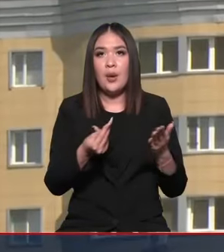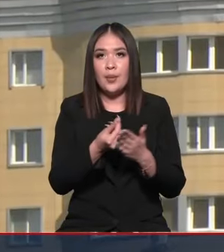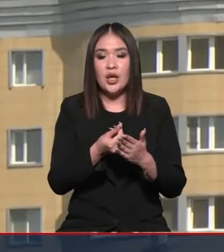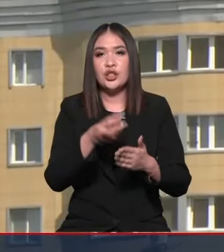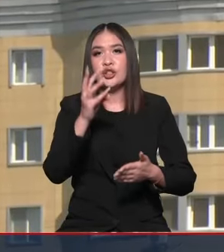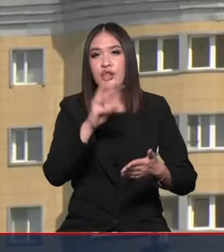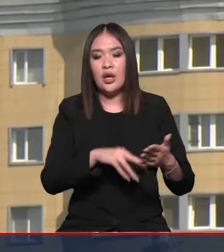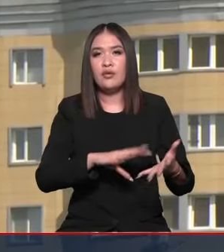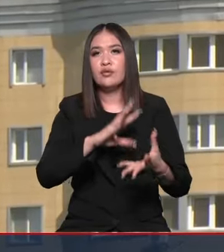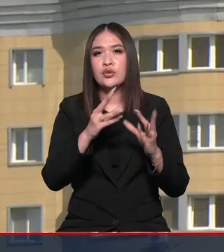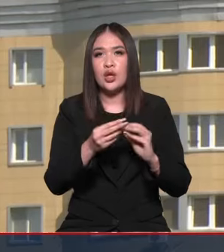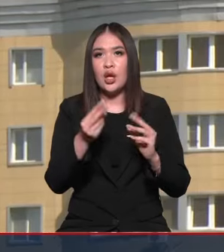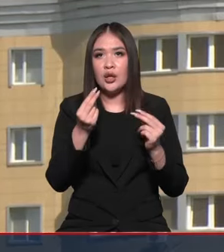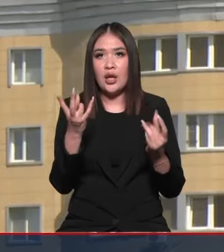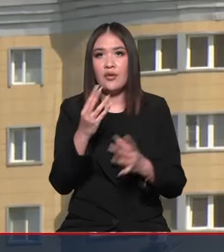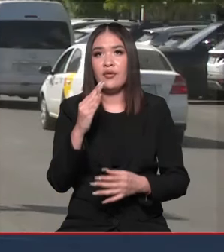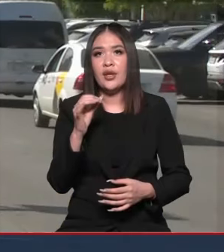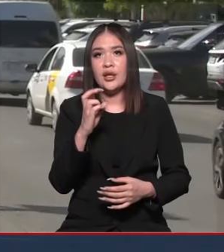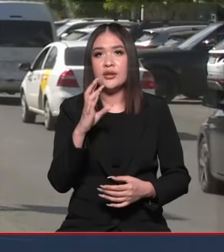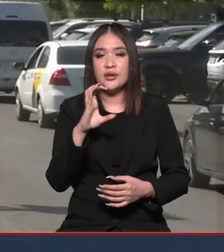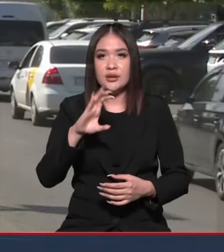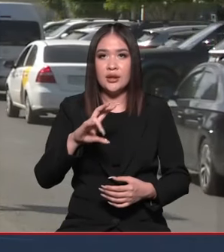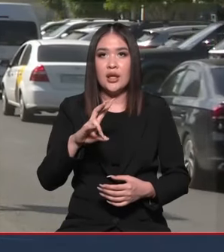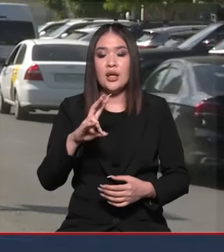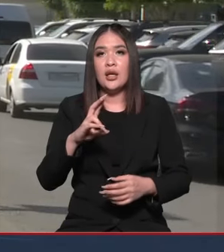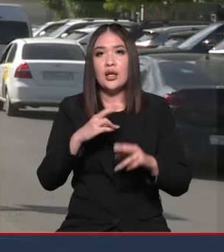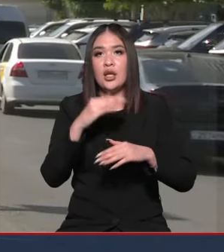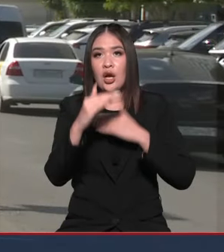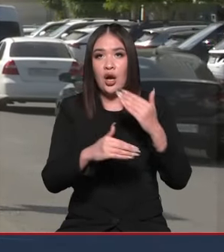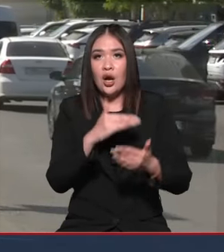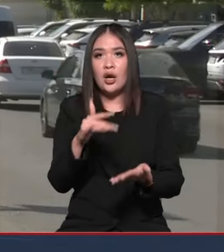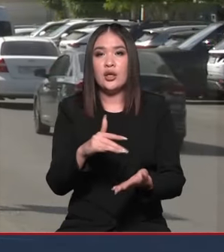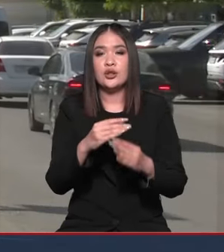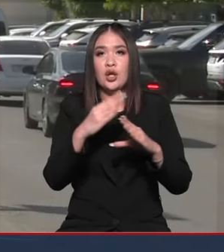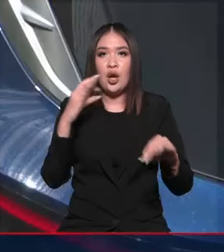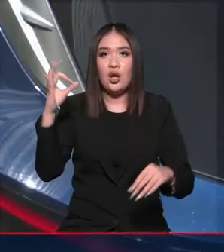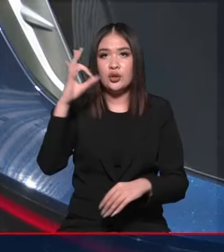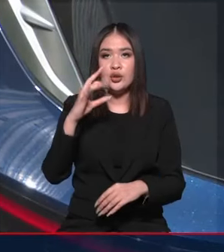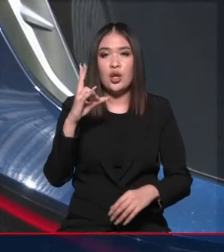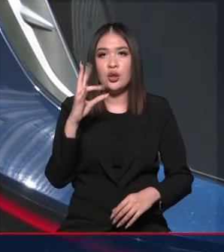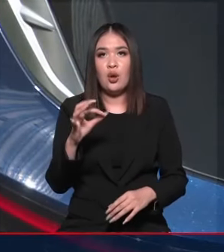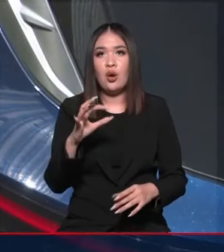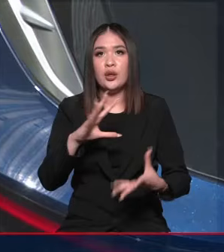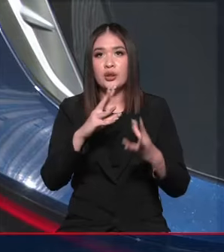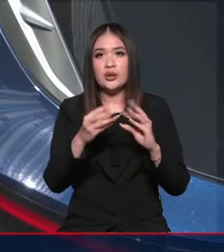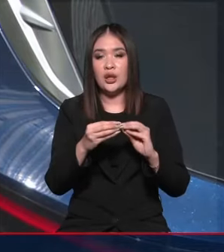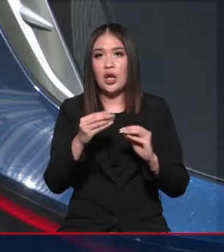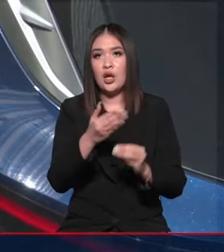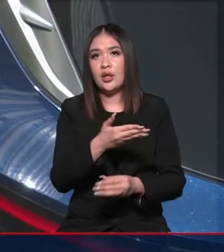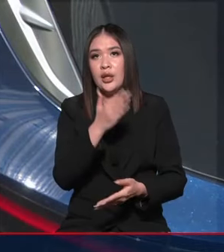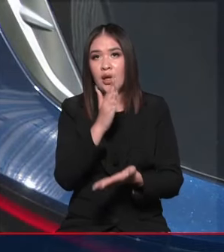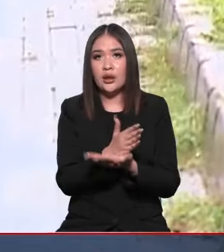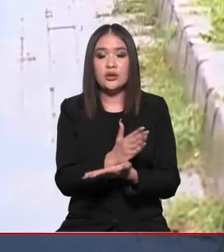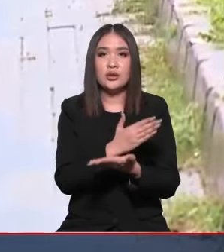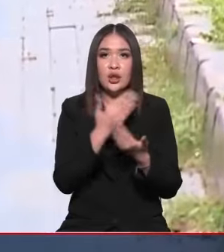по идее, должны идти на финансирование городских программ по развитию дорожно-транспортной инфраструктуры. Однако есть ли эффект от таких